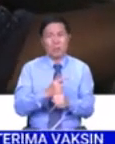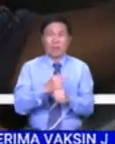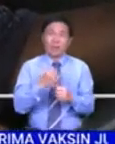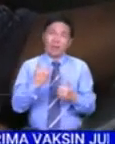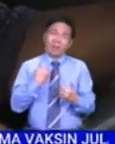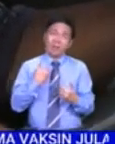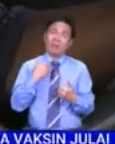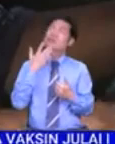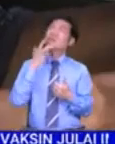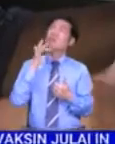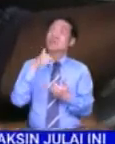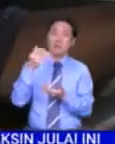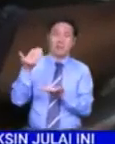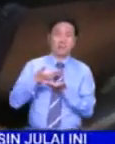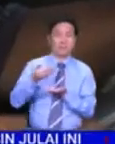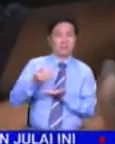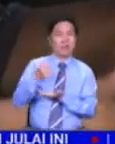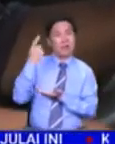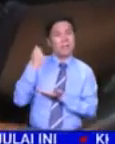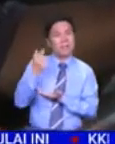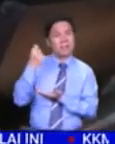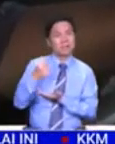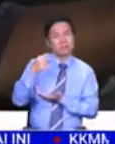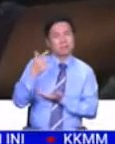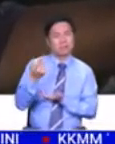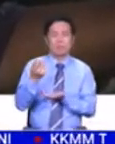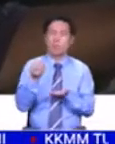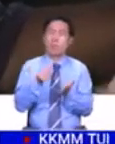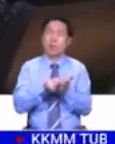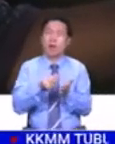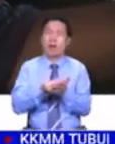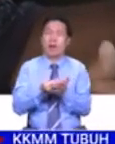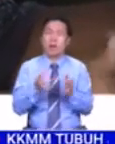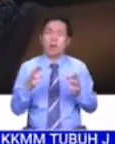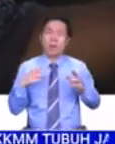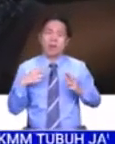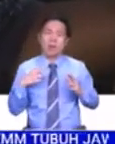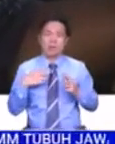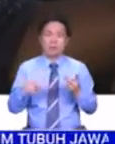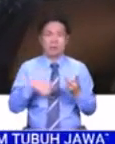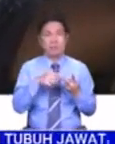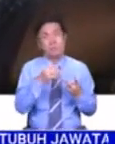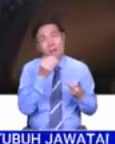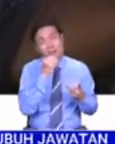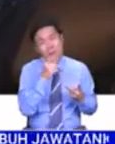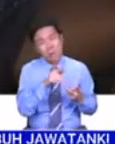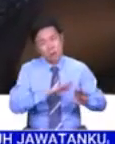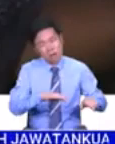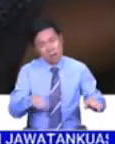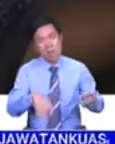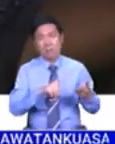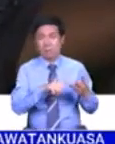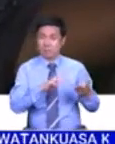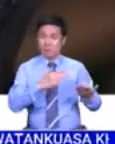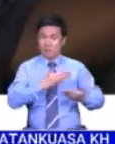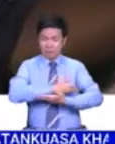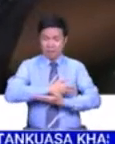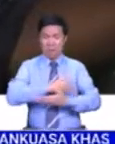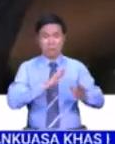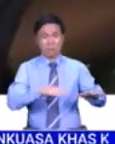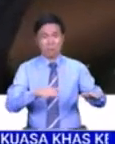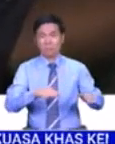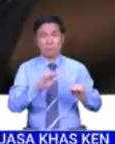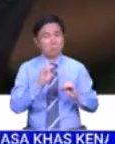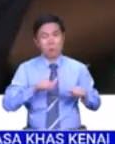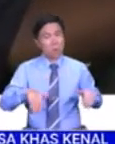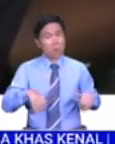duit pencen. Rumah nak bayar, apa ni, makan anak sekolah. Anak semua bersekolah lagi. Tak ada